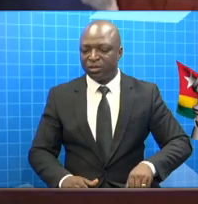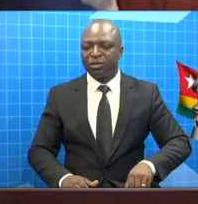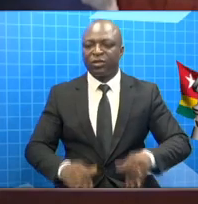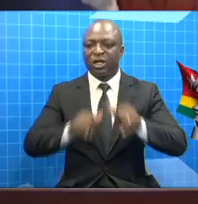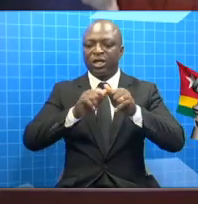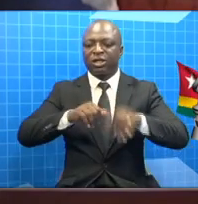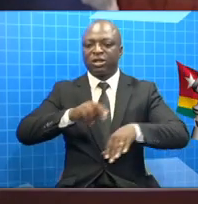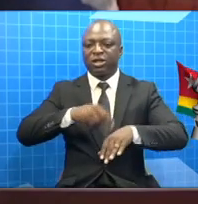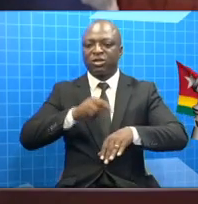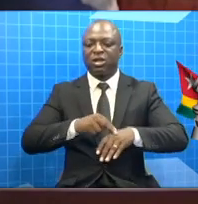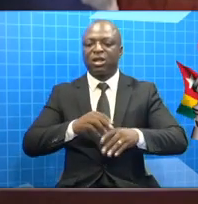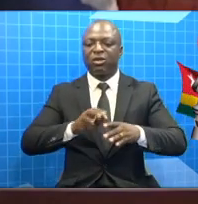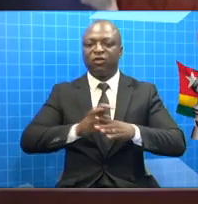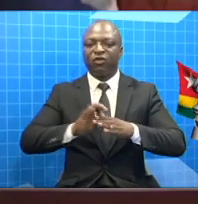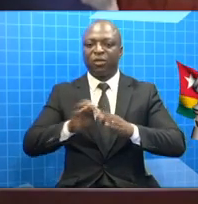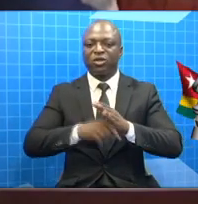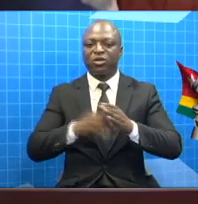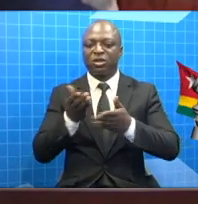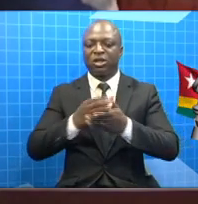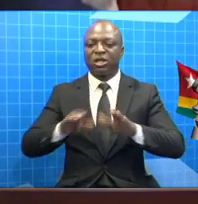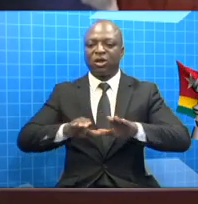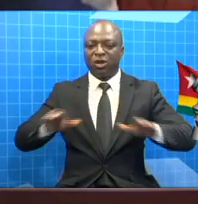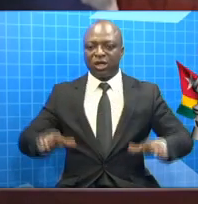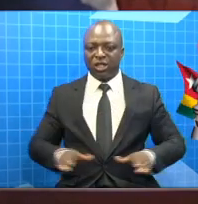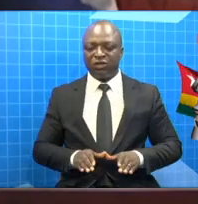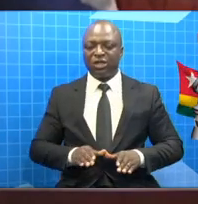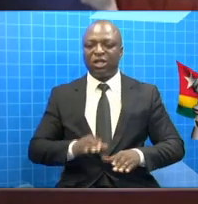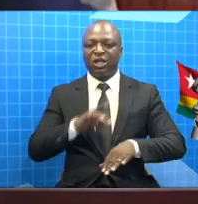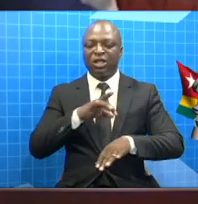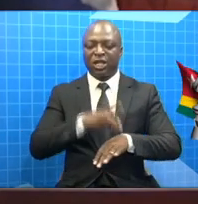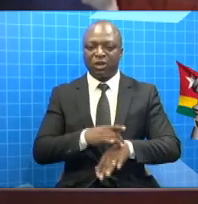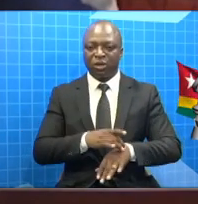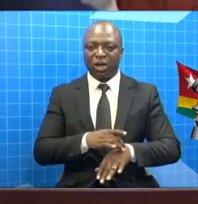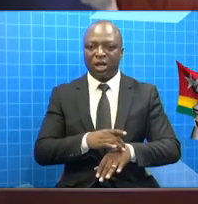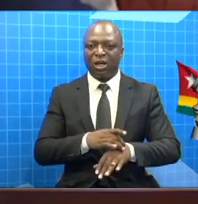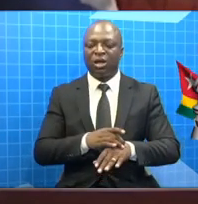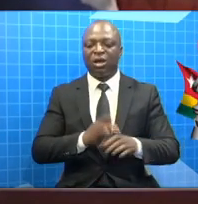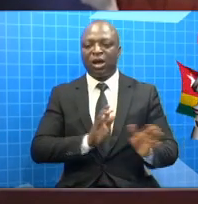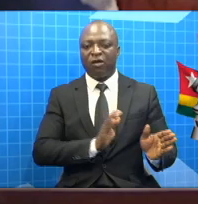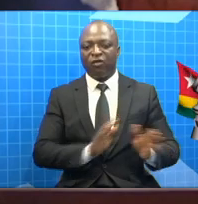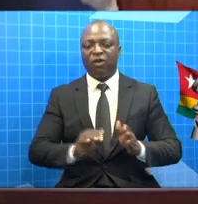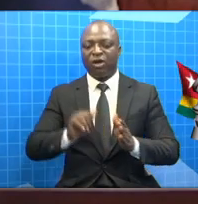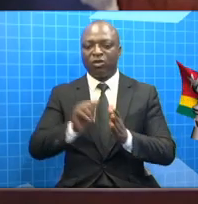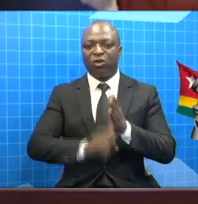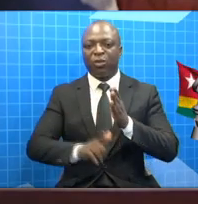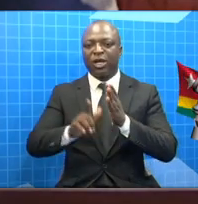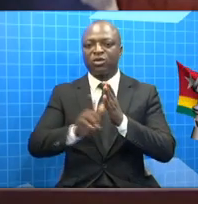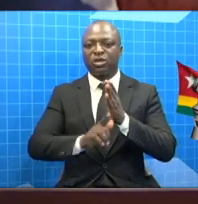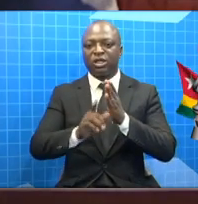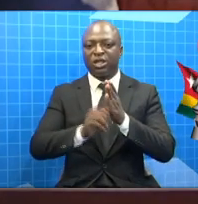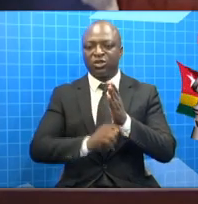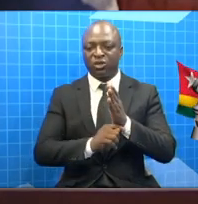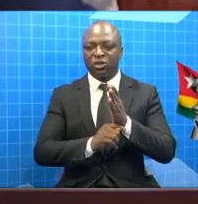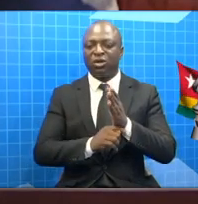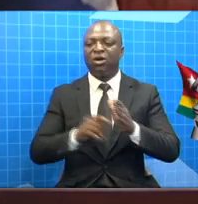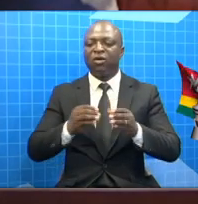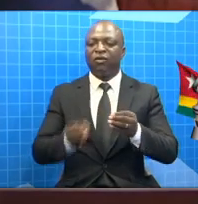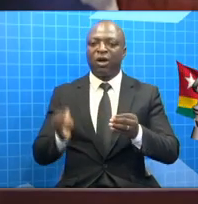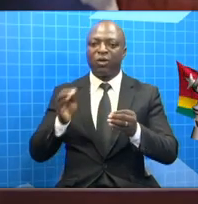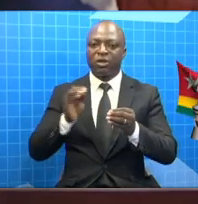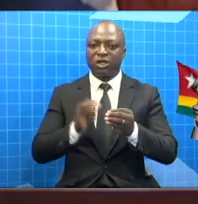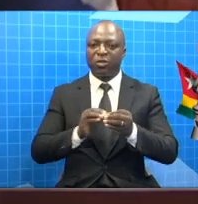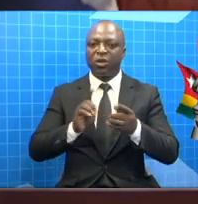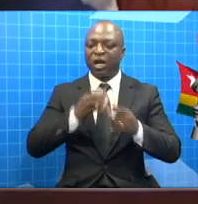L'Agence nationale de formation des collectivités territoriales en voie d'opérationnalisation va contribuer